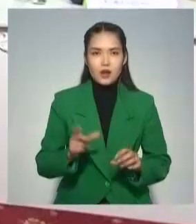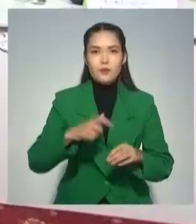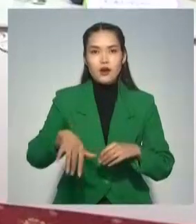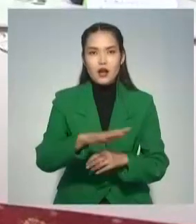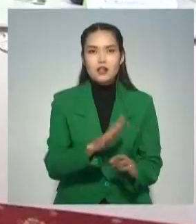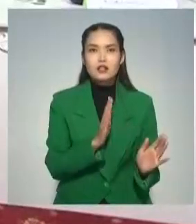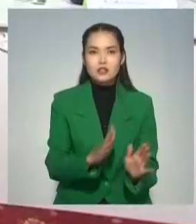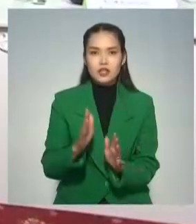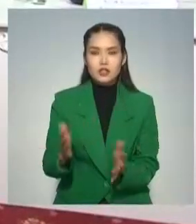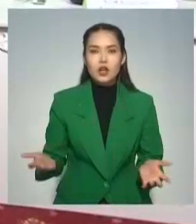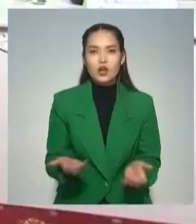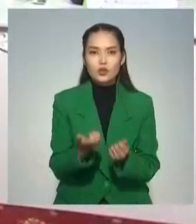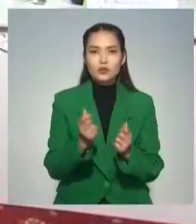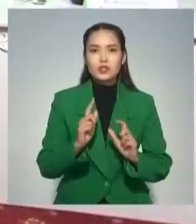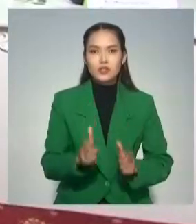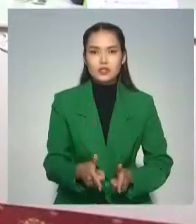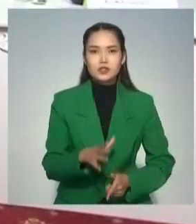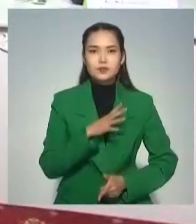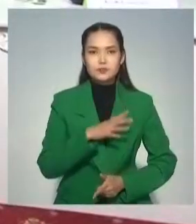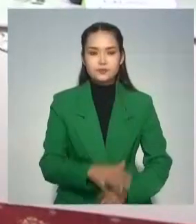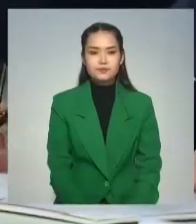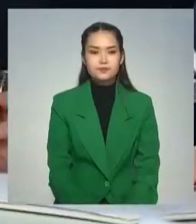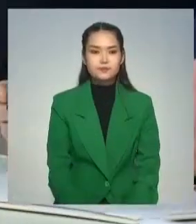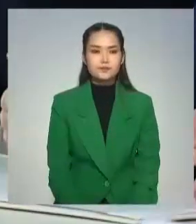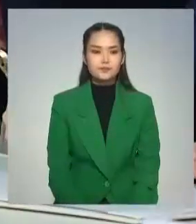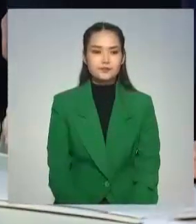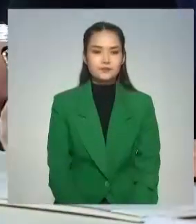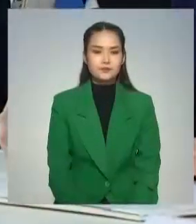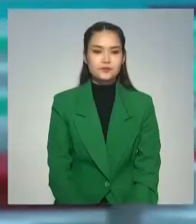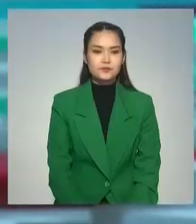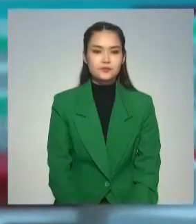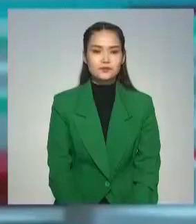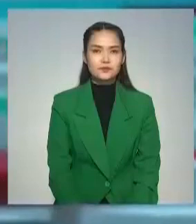халықаралық стандарттарды ұстануға келісті.